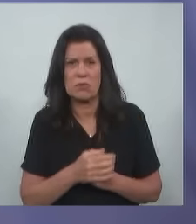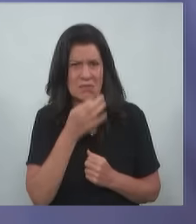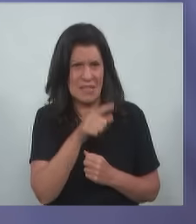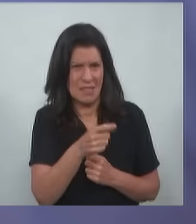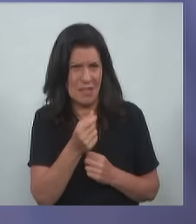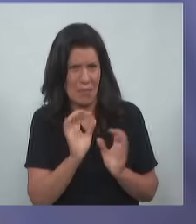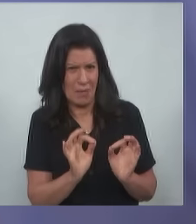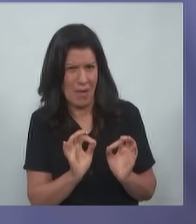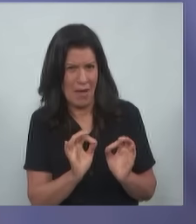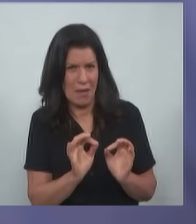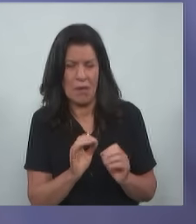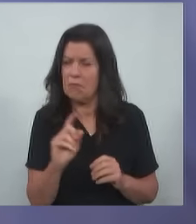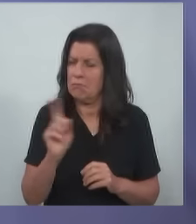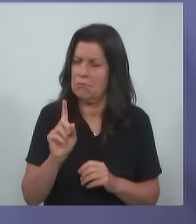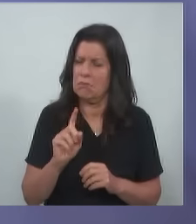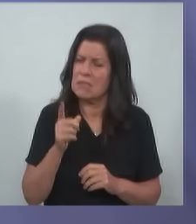כפול.